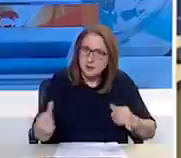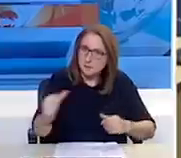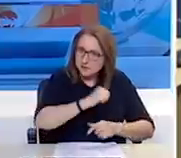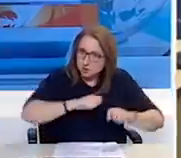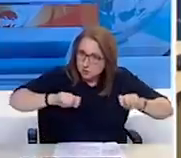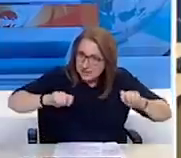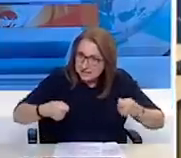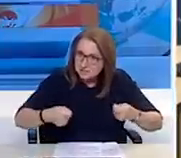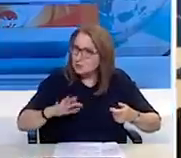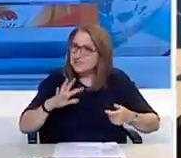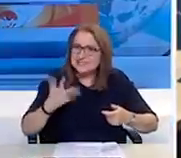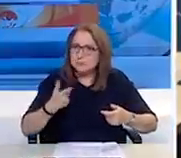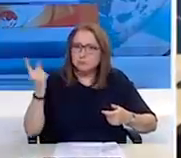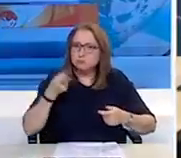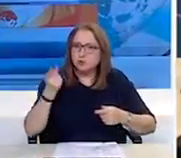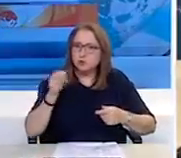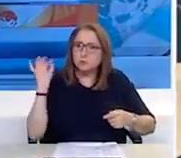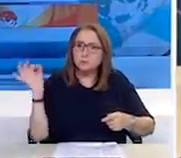κάτι τέτοιο?